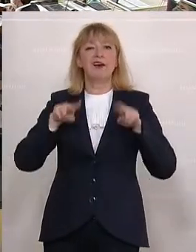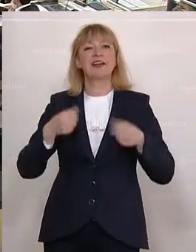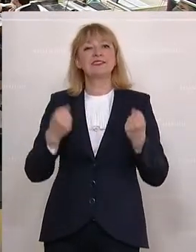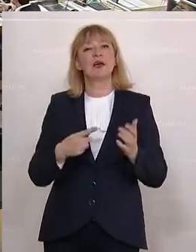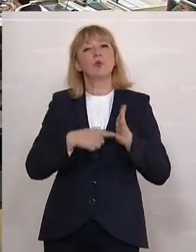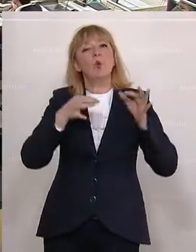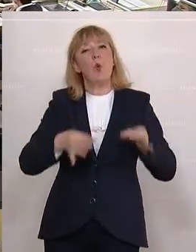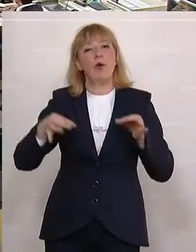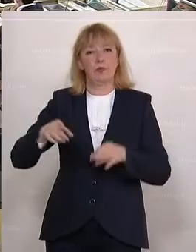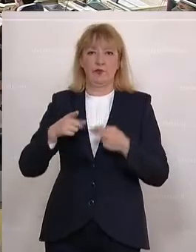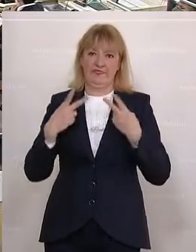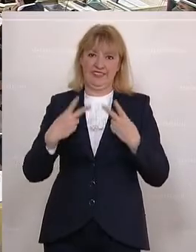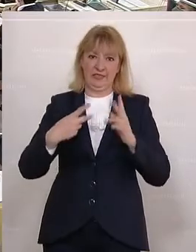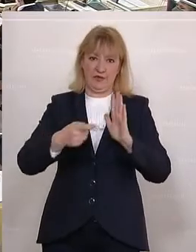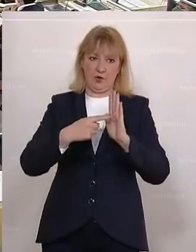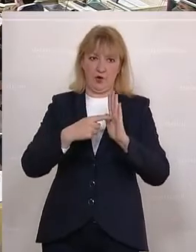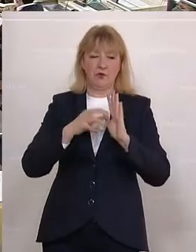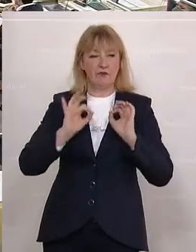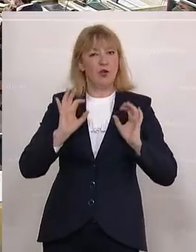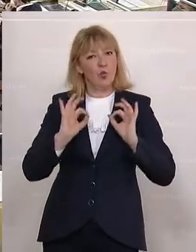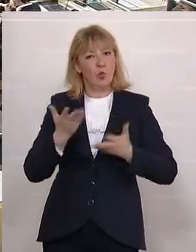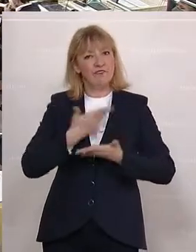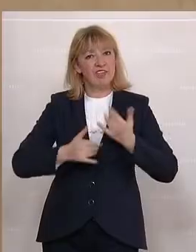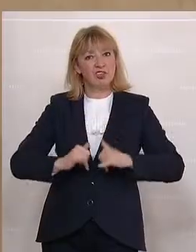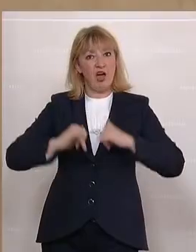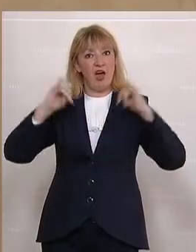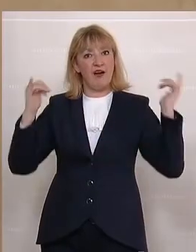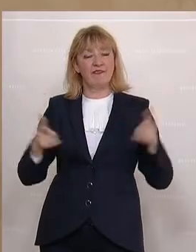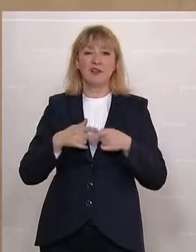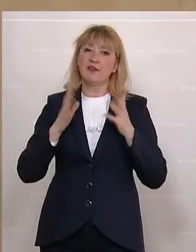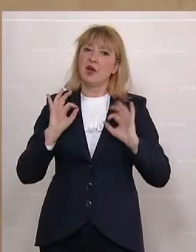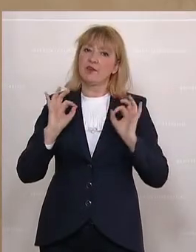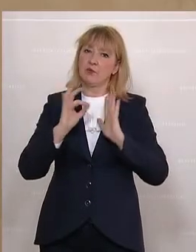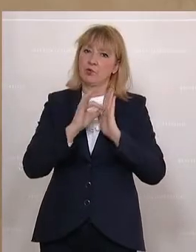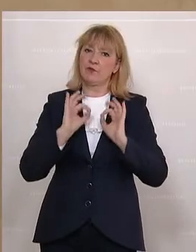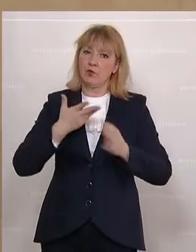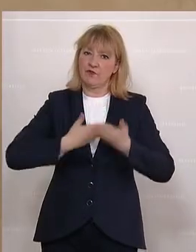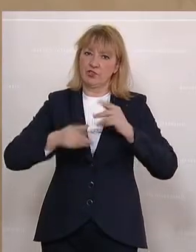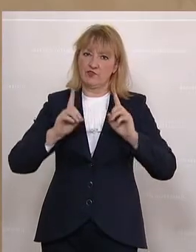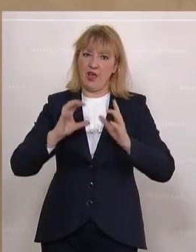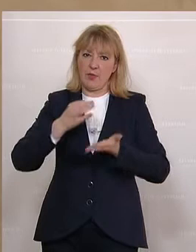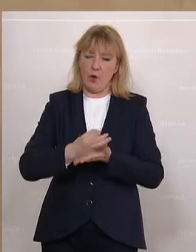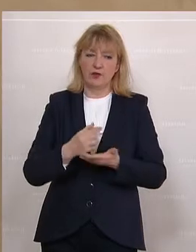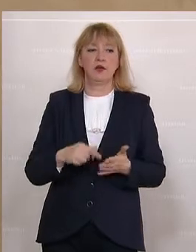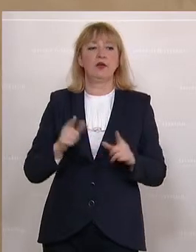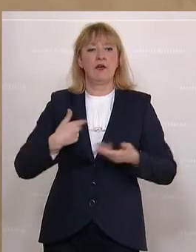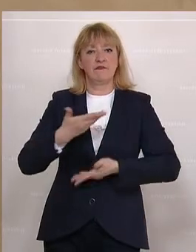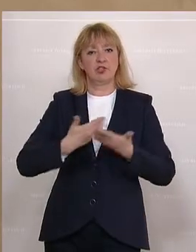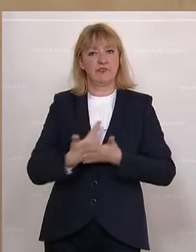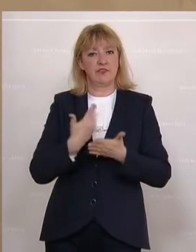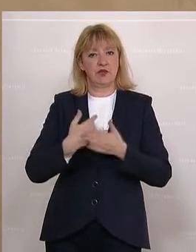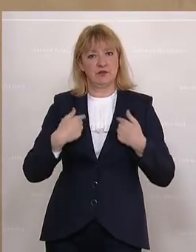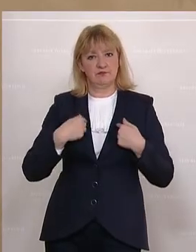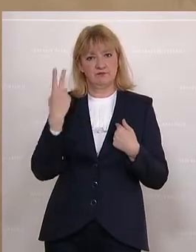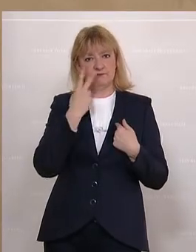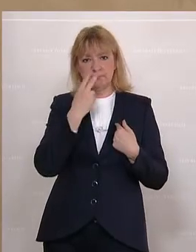sind wesentliche voraussetzungen für eine florierende wirtschaft und ein qualitätskriterium für unseren wirtschaftsstandort und als wirtschaftsvertreter sehe ich natürlich jede